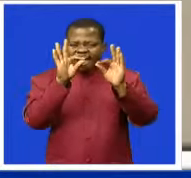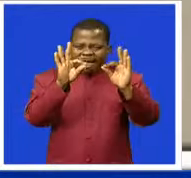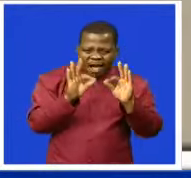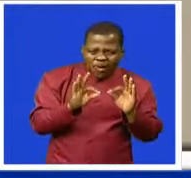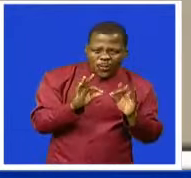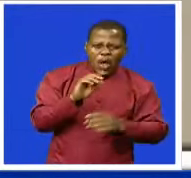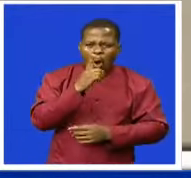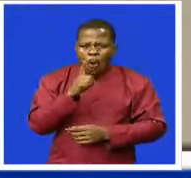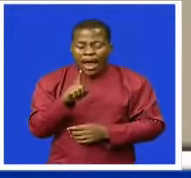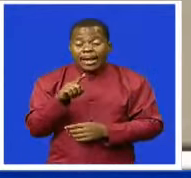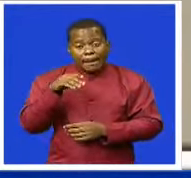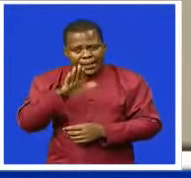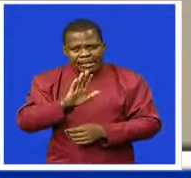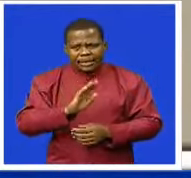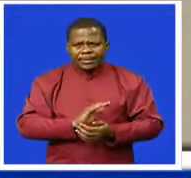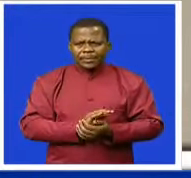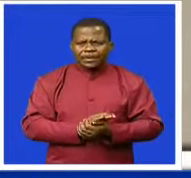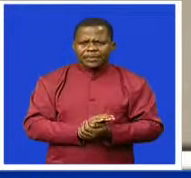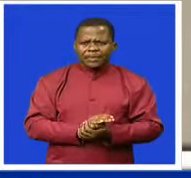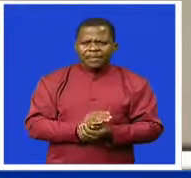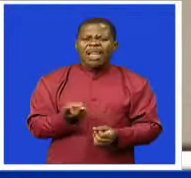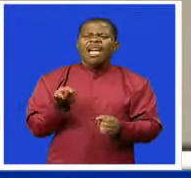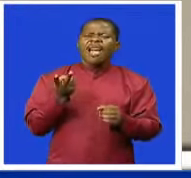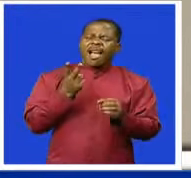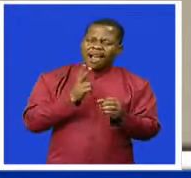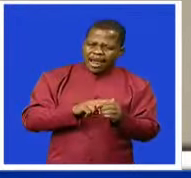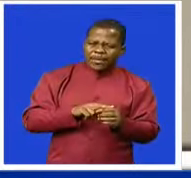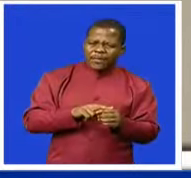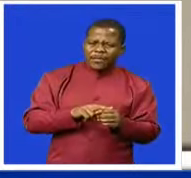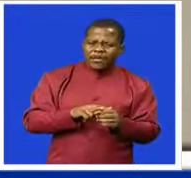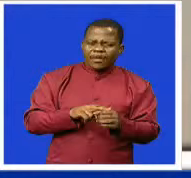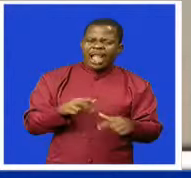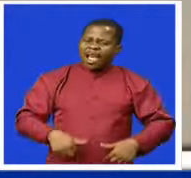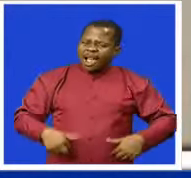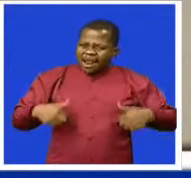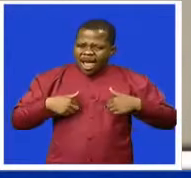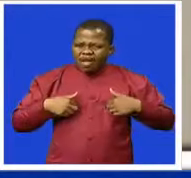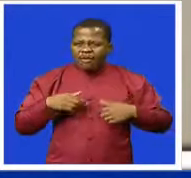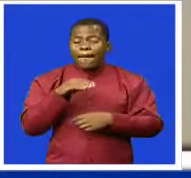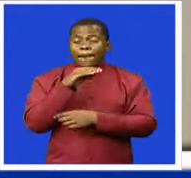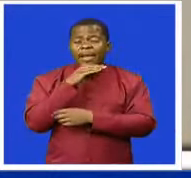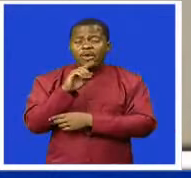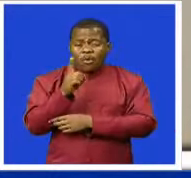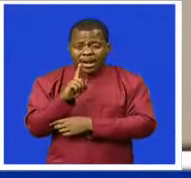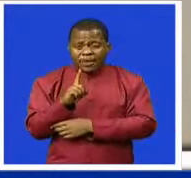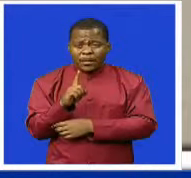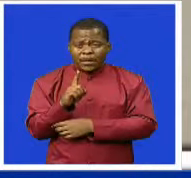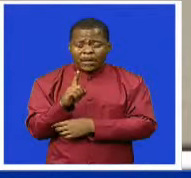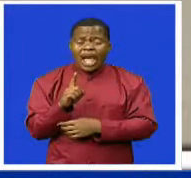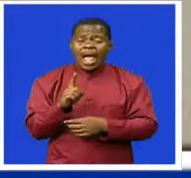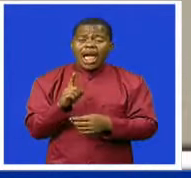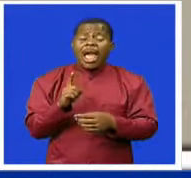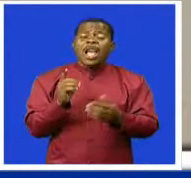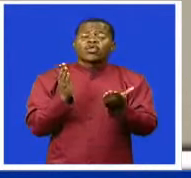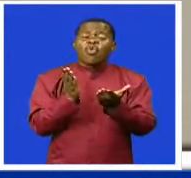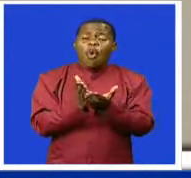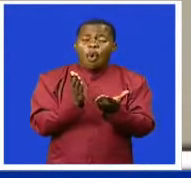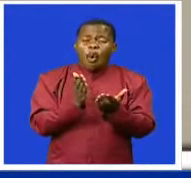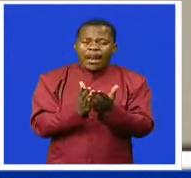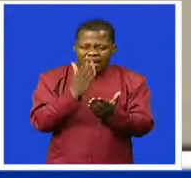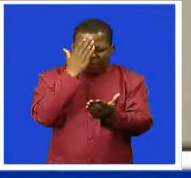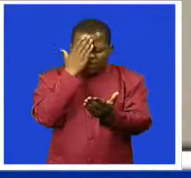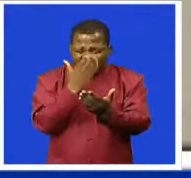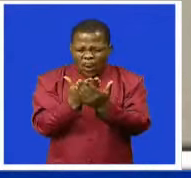kwe ukuthi Impilo ayisiko kuba smart kokusutimisele esikolweni utakuthola konke